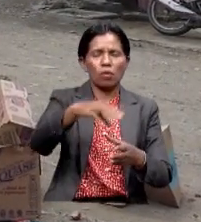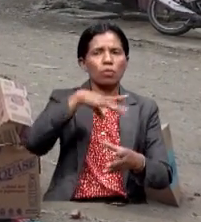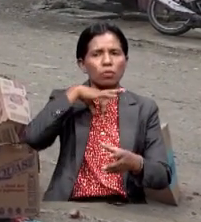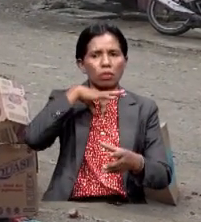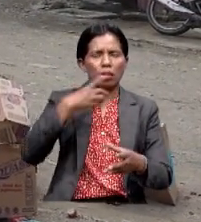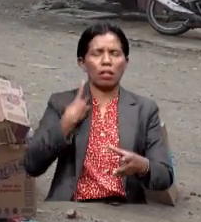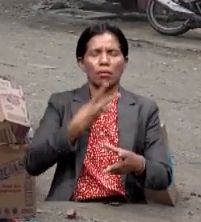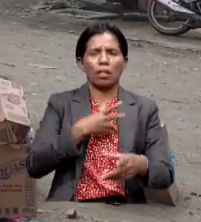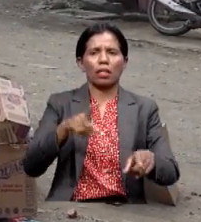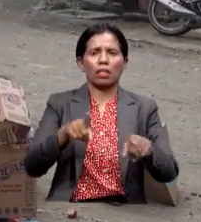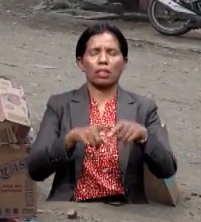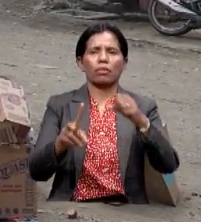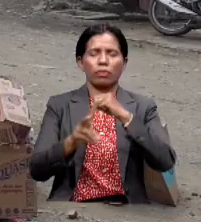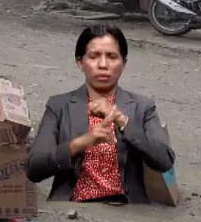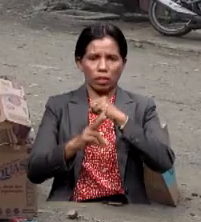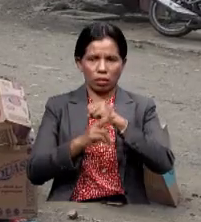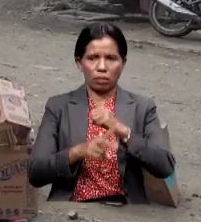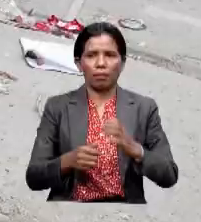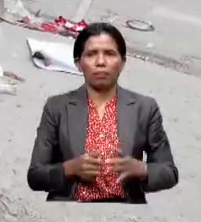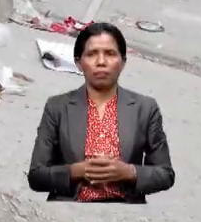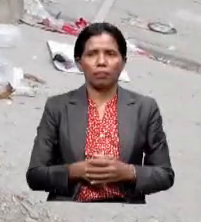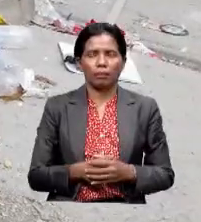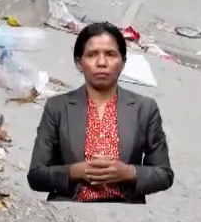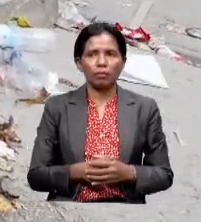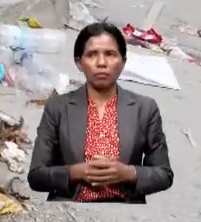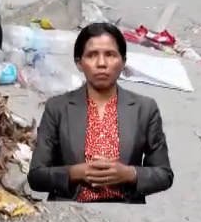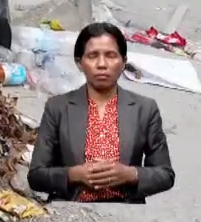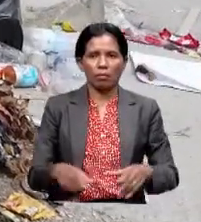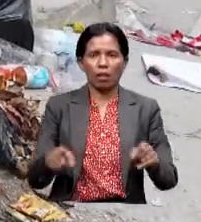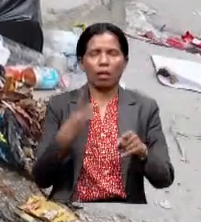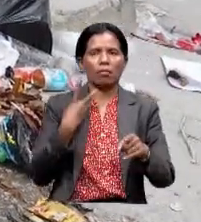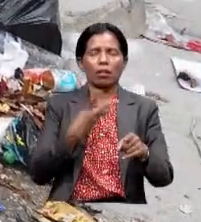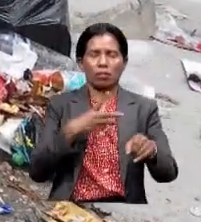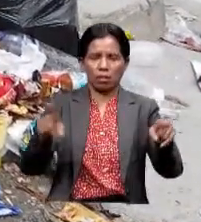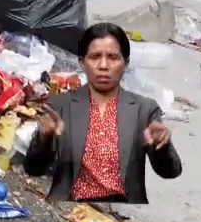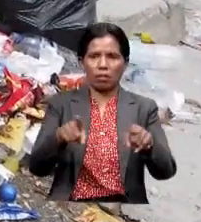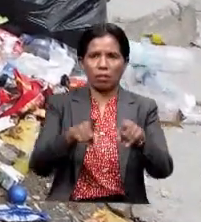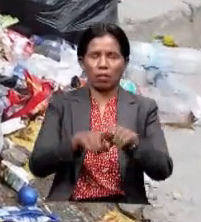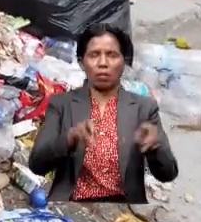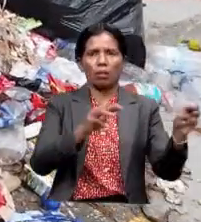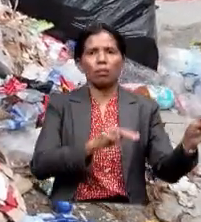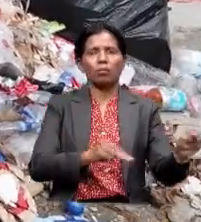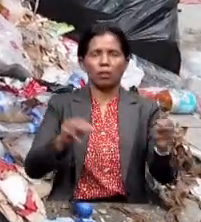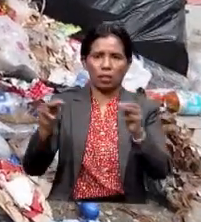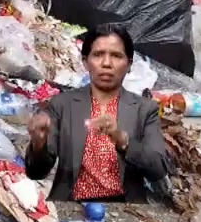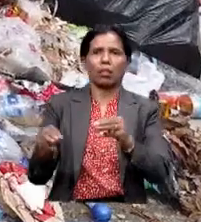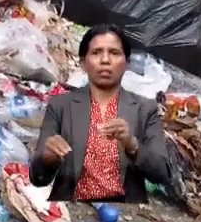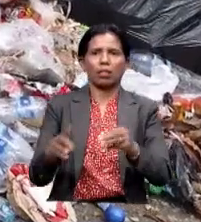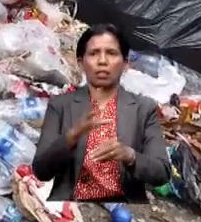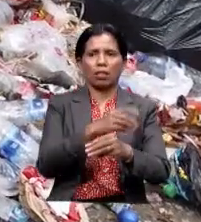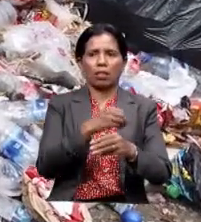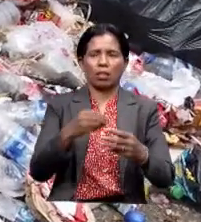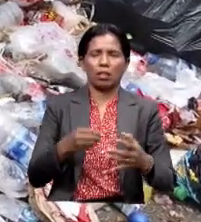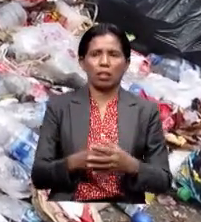korban. Karena apa? Saya sudah ke Sanimento sana sama tuan rumah ya, untuk memindahkan itu. Katanya kontraknya yang